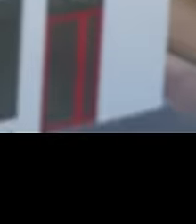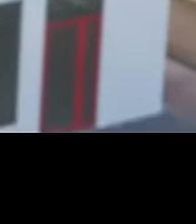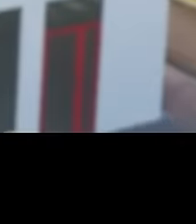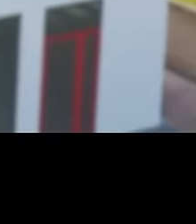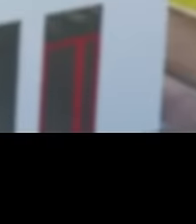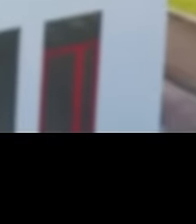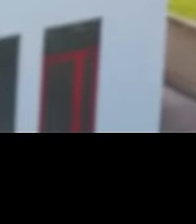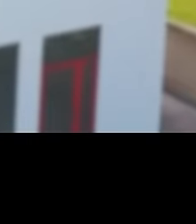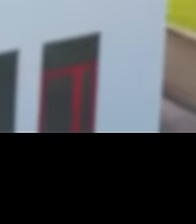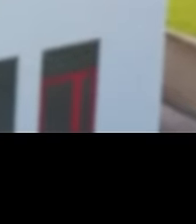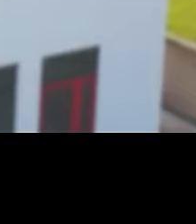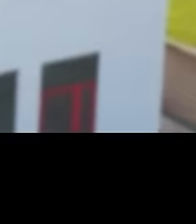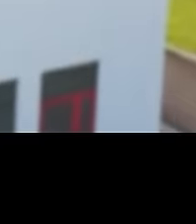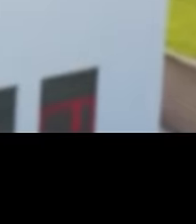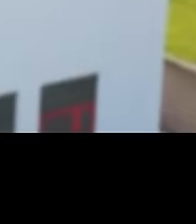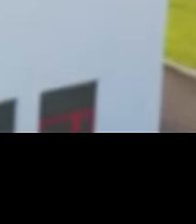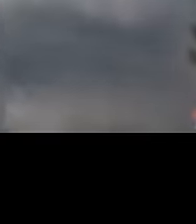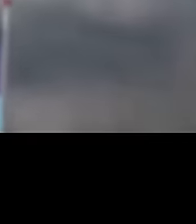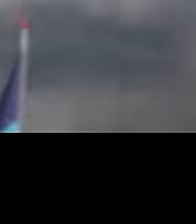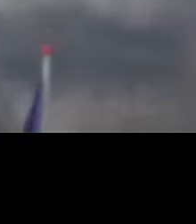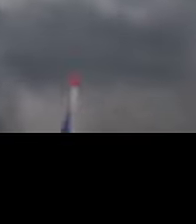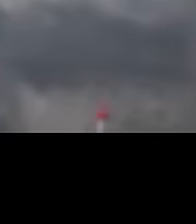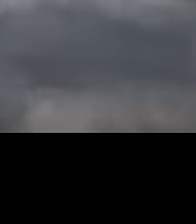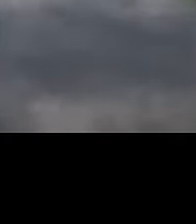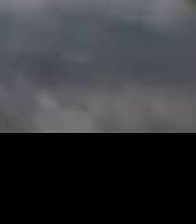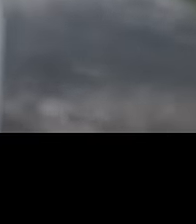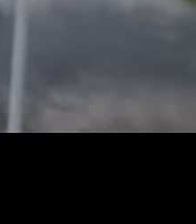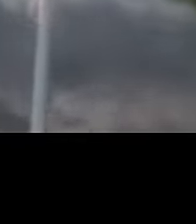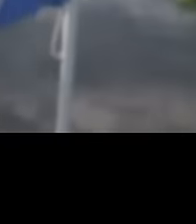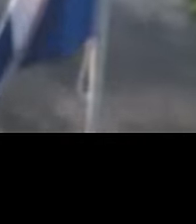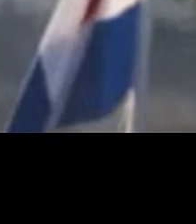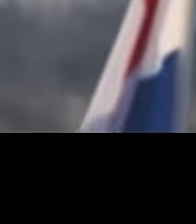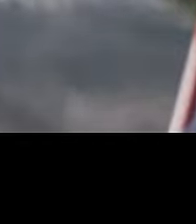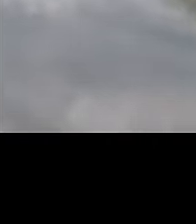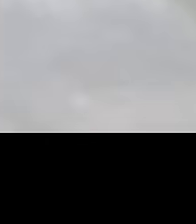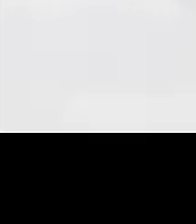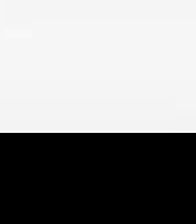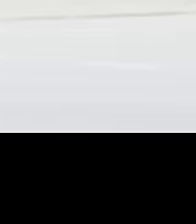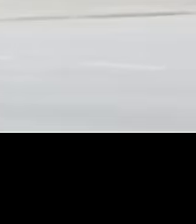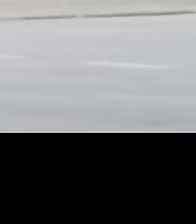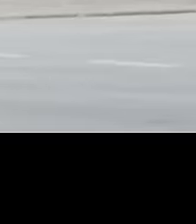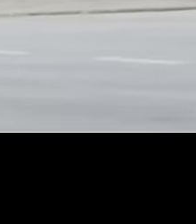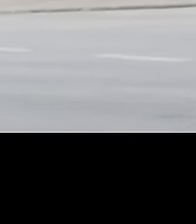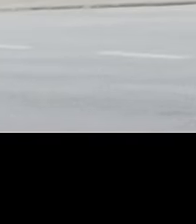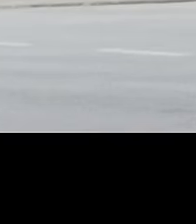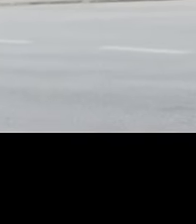de basis zou leggen voor een stabiele en welvarende toekomst.